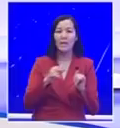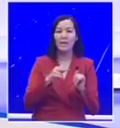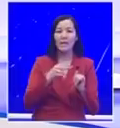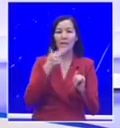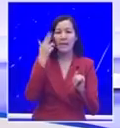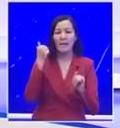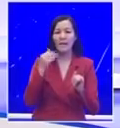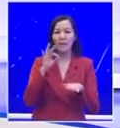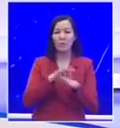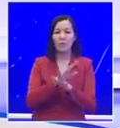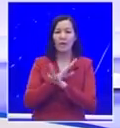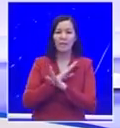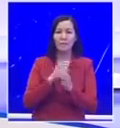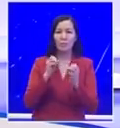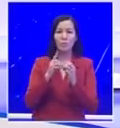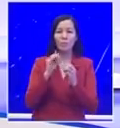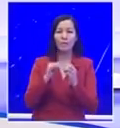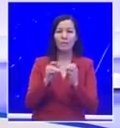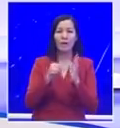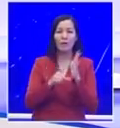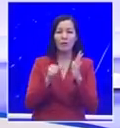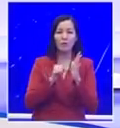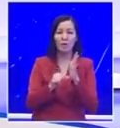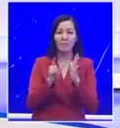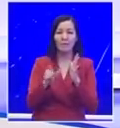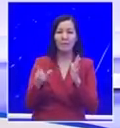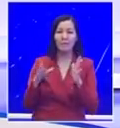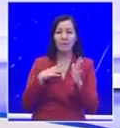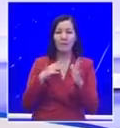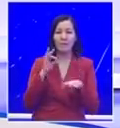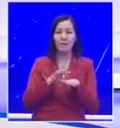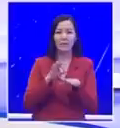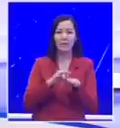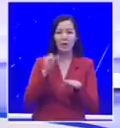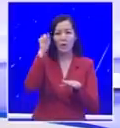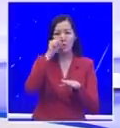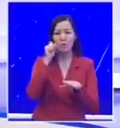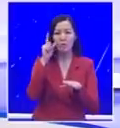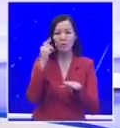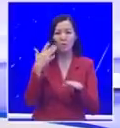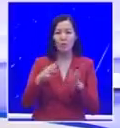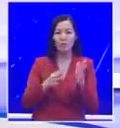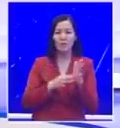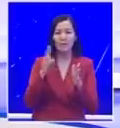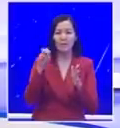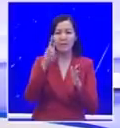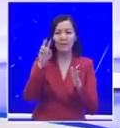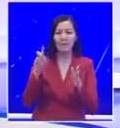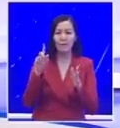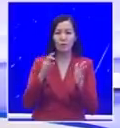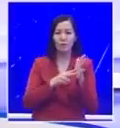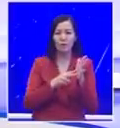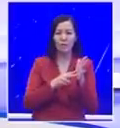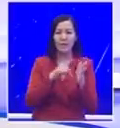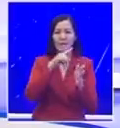қайтыс болғандар саны 11660-тан асты. Дертті жұқтырғандар саны көрші Өзбекстанда 158-ге, Қырғызстанда 107-ге